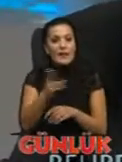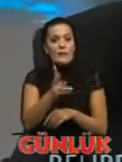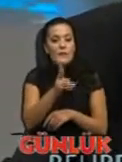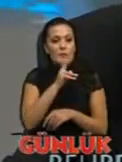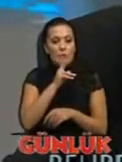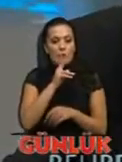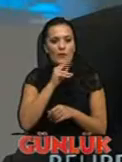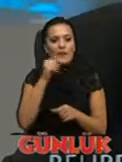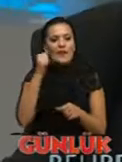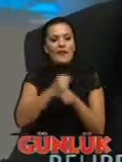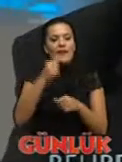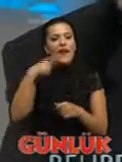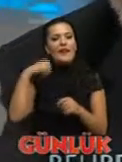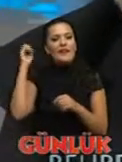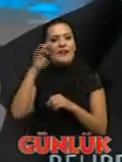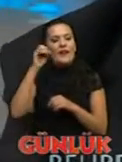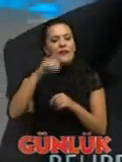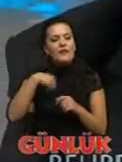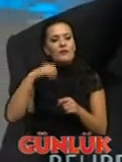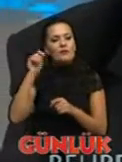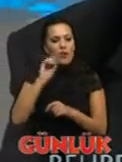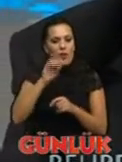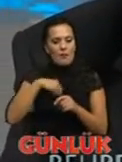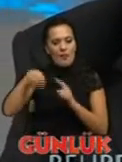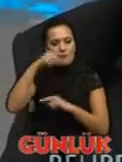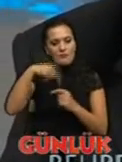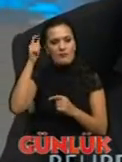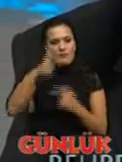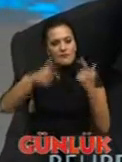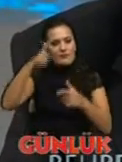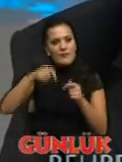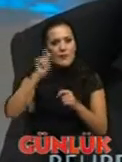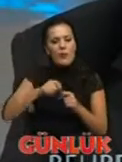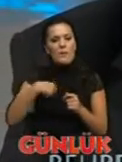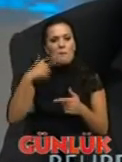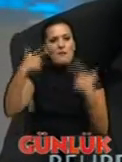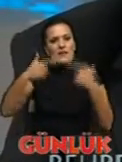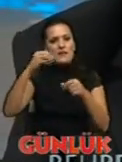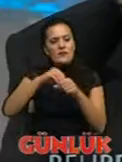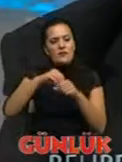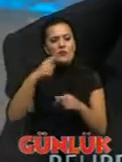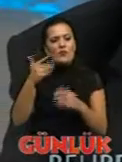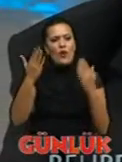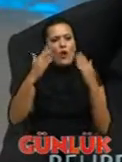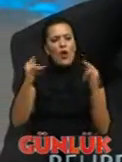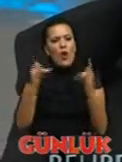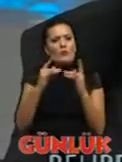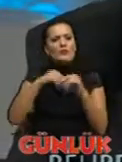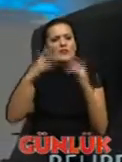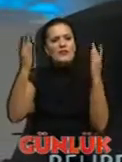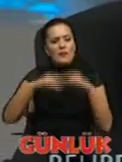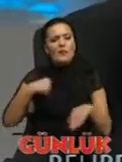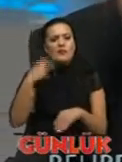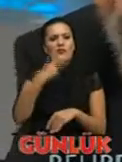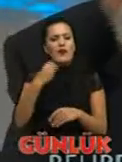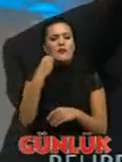son genel yayın yönetmenliği yaparken basında bütün köprüleri yıkıp ben şarkı türkü söylemeye karar